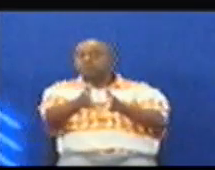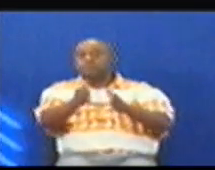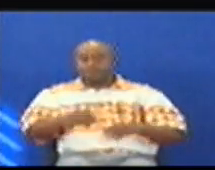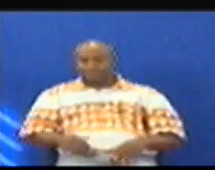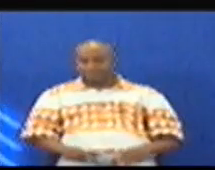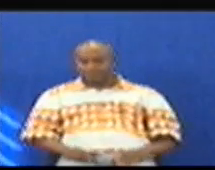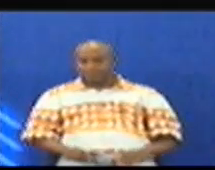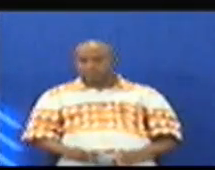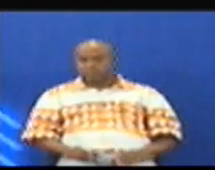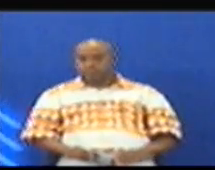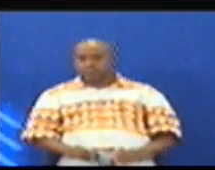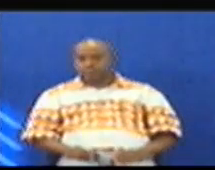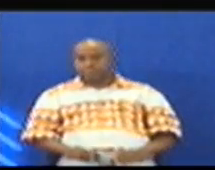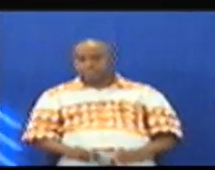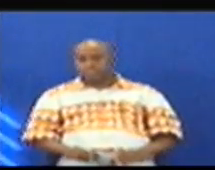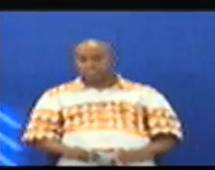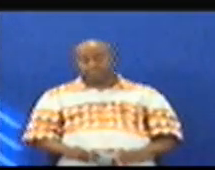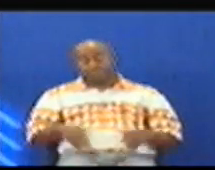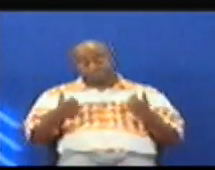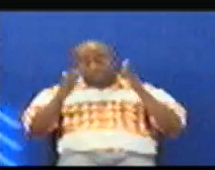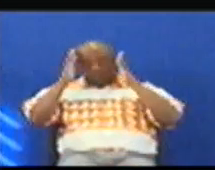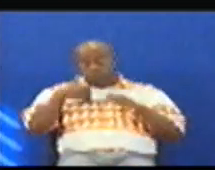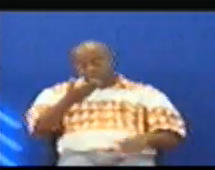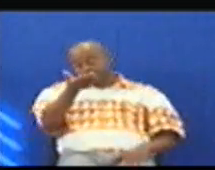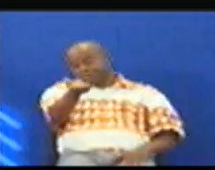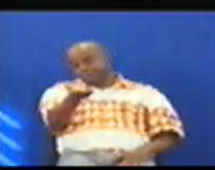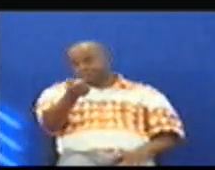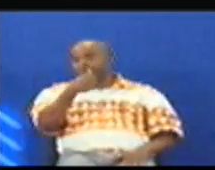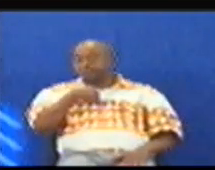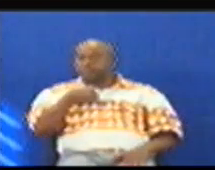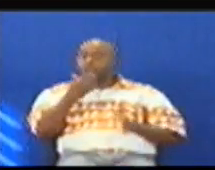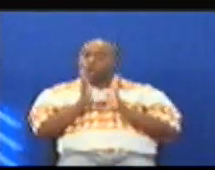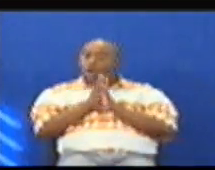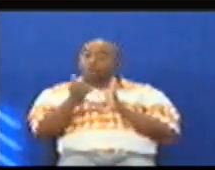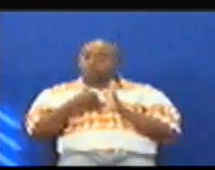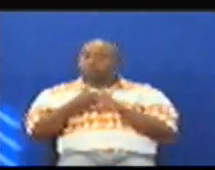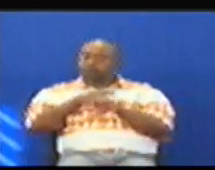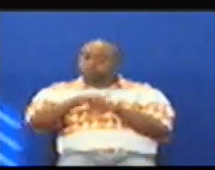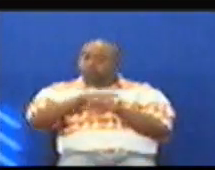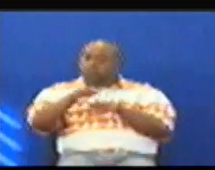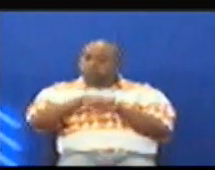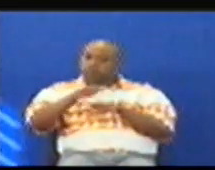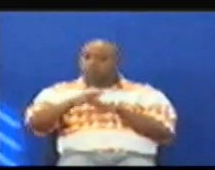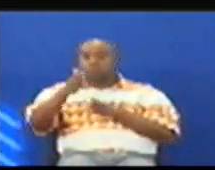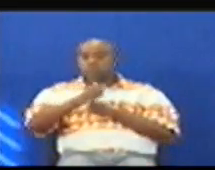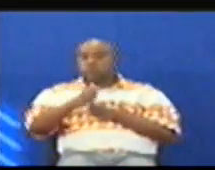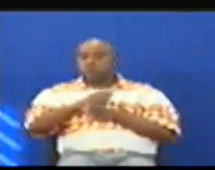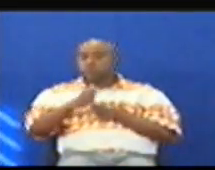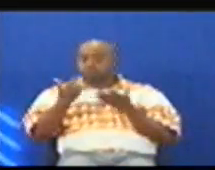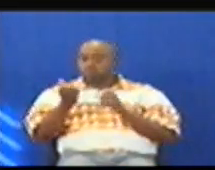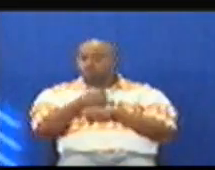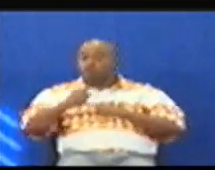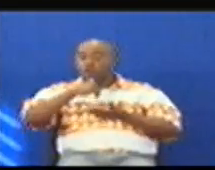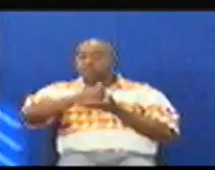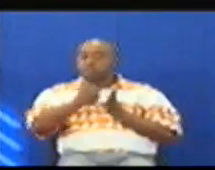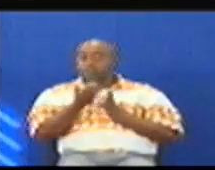Spika, kwa heshima na taadhima, ninaomba nijielekeze katika swala zima la kuokoa sekta ambazo